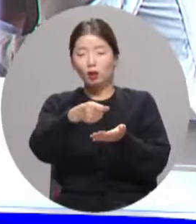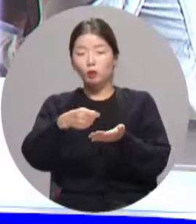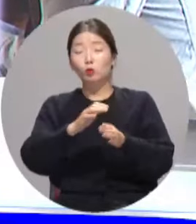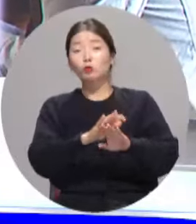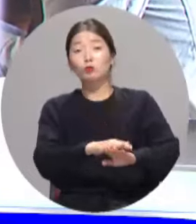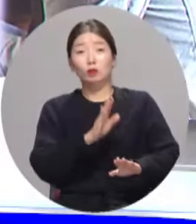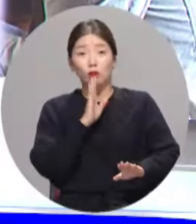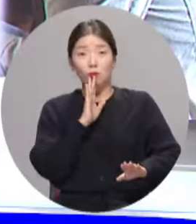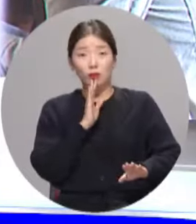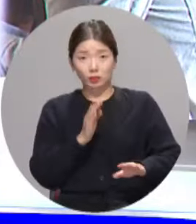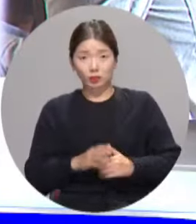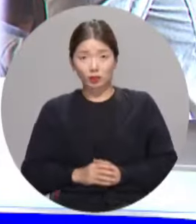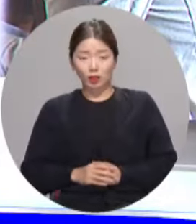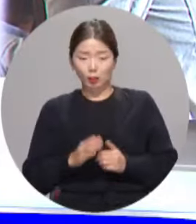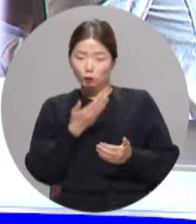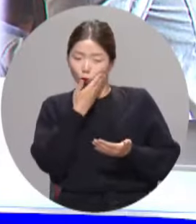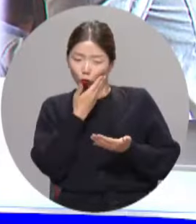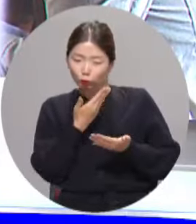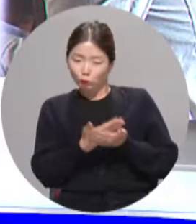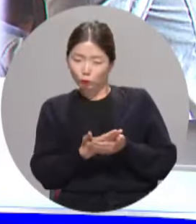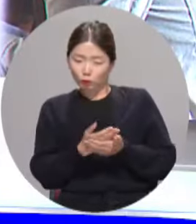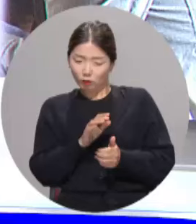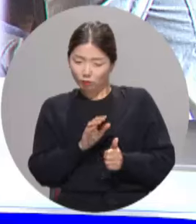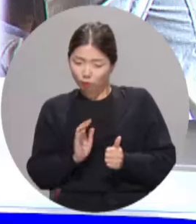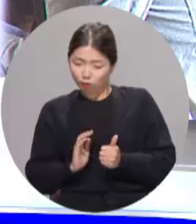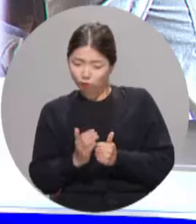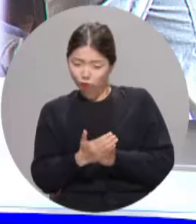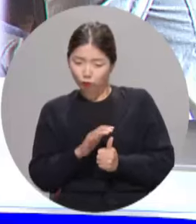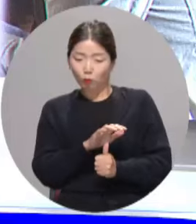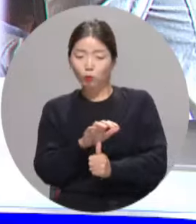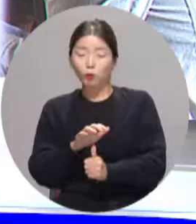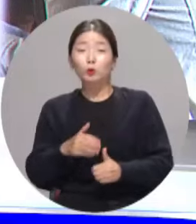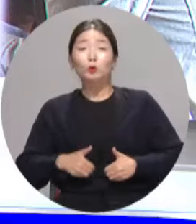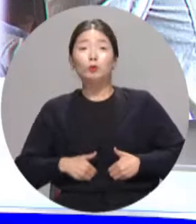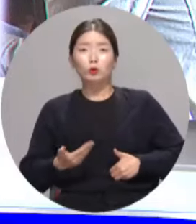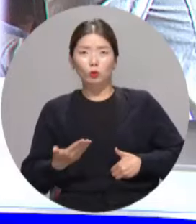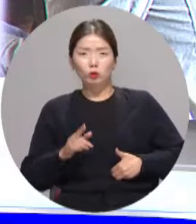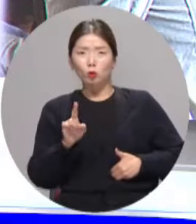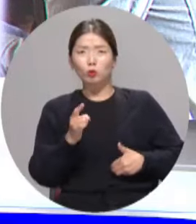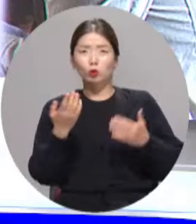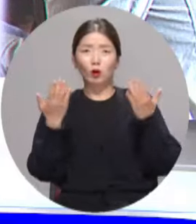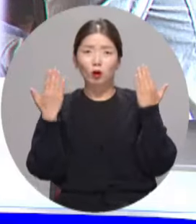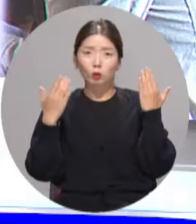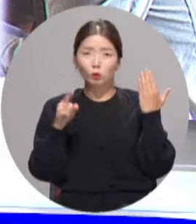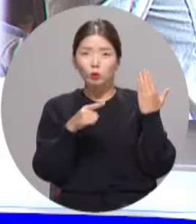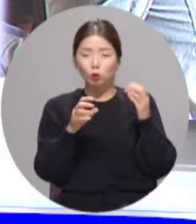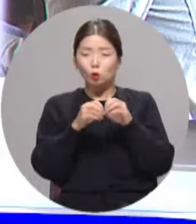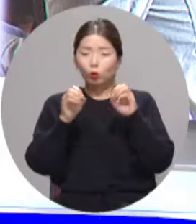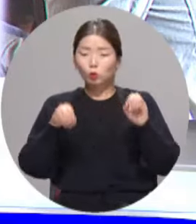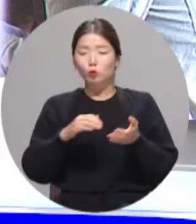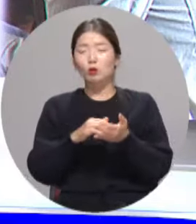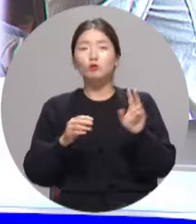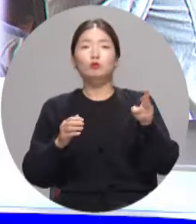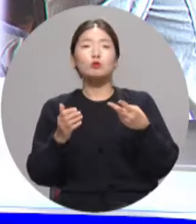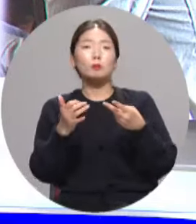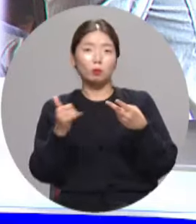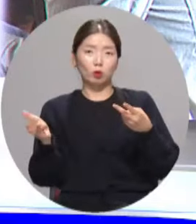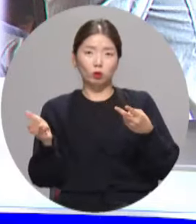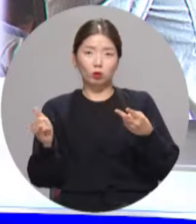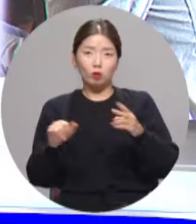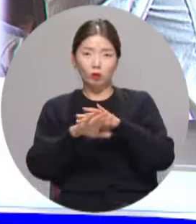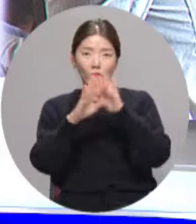해당합니다. 그만큼 소중히 보존해야 할 중요 자료인데요. 한 초등학교에서 동창 200여 명의